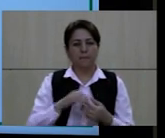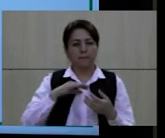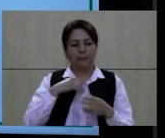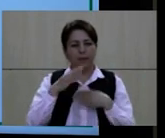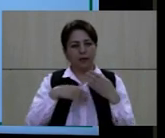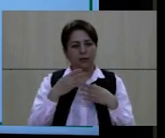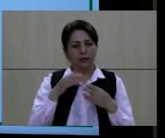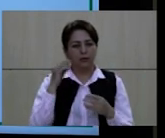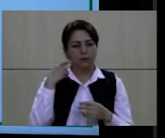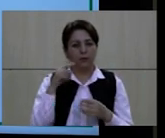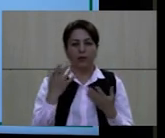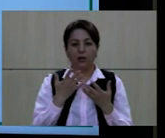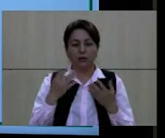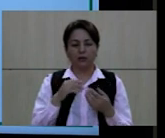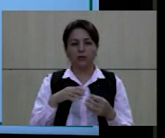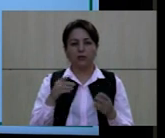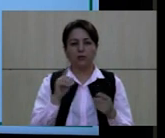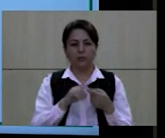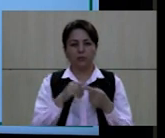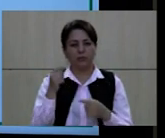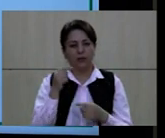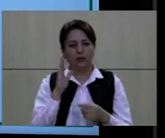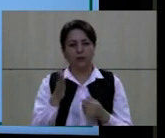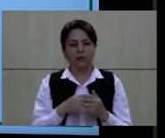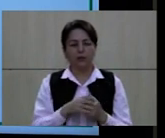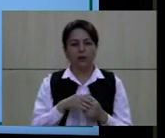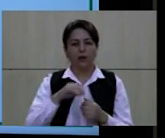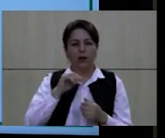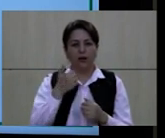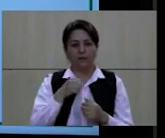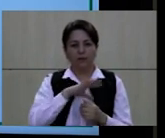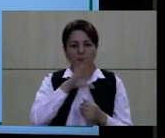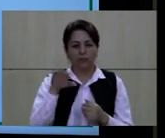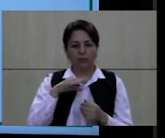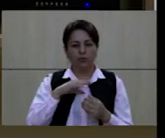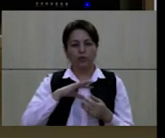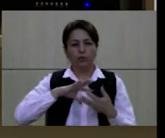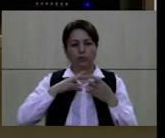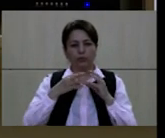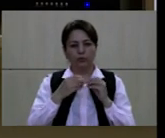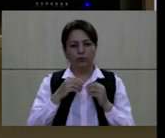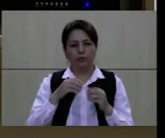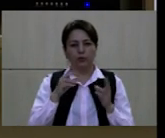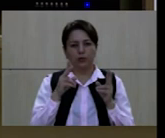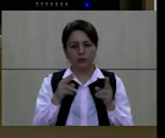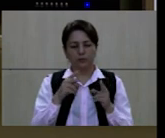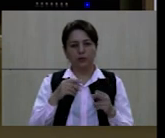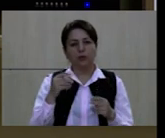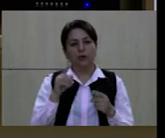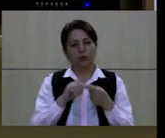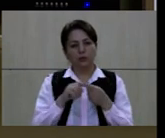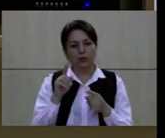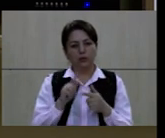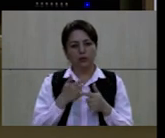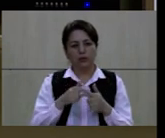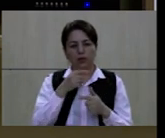Aralash sonlar qanday qo'shib ayiriladi? Demak, avval butun qismi qo'shiladi yoki ayiriladi,